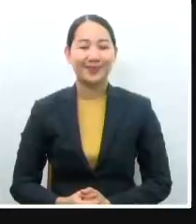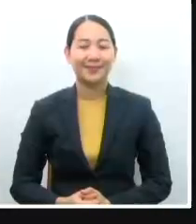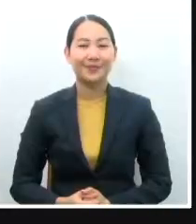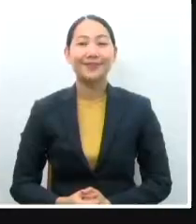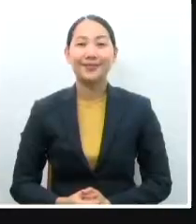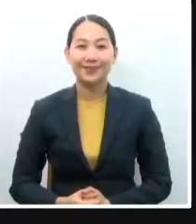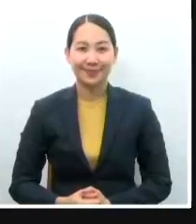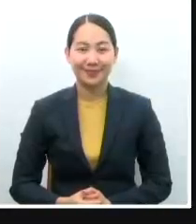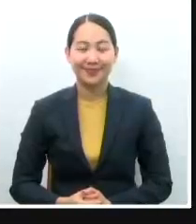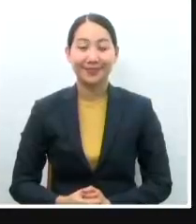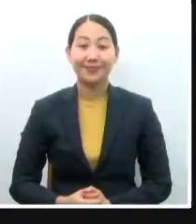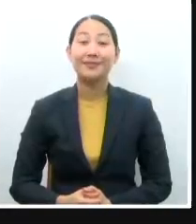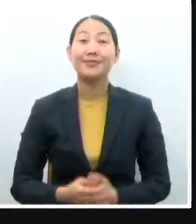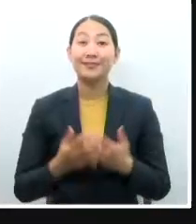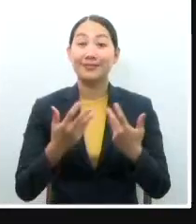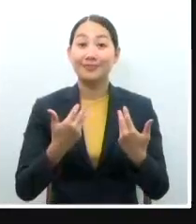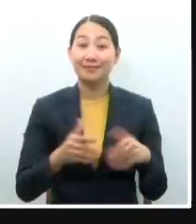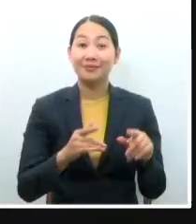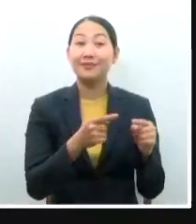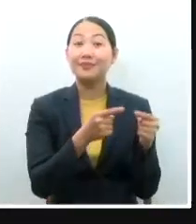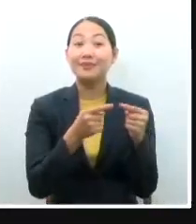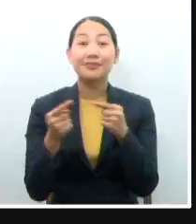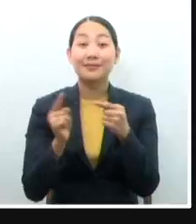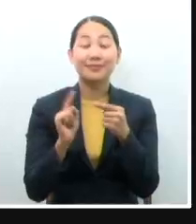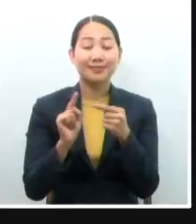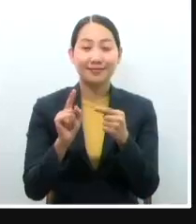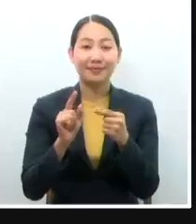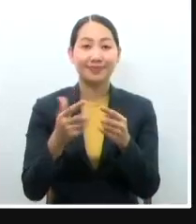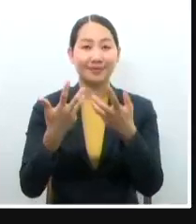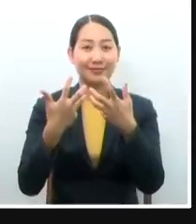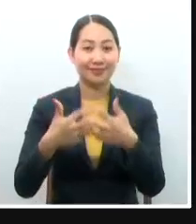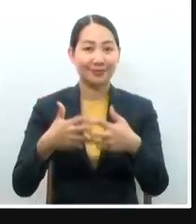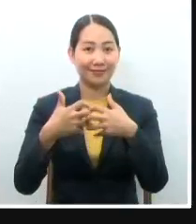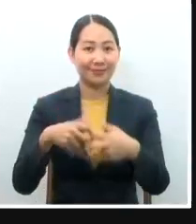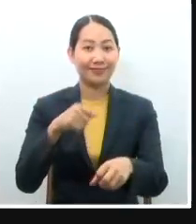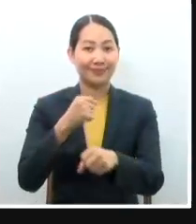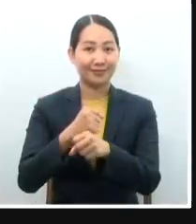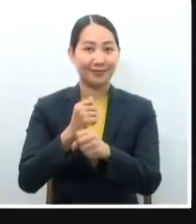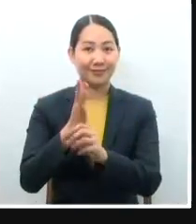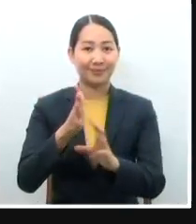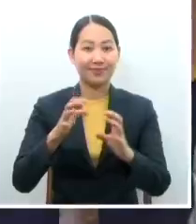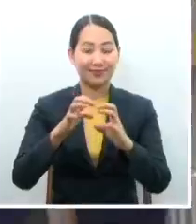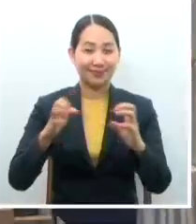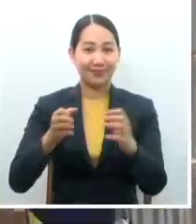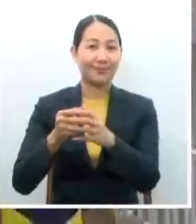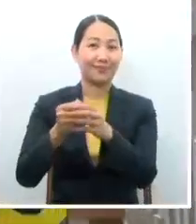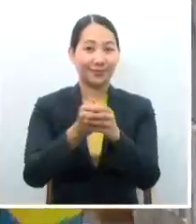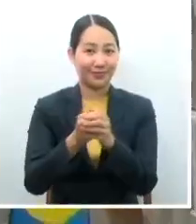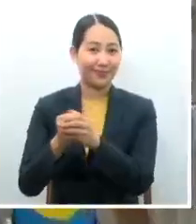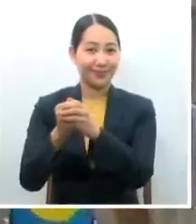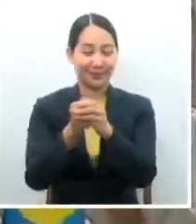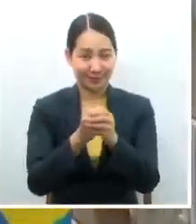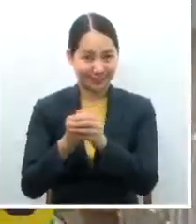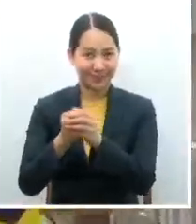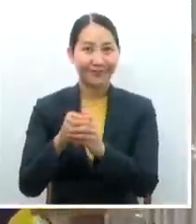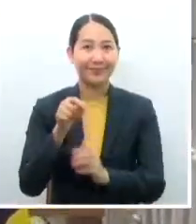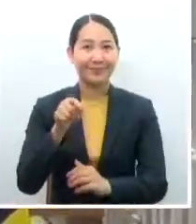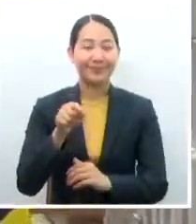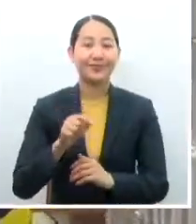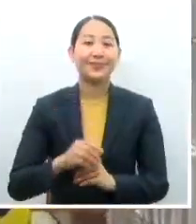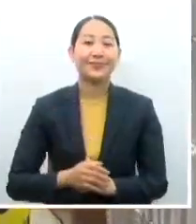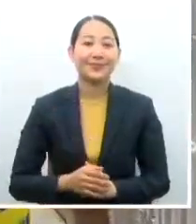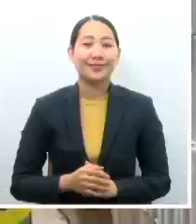และเราก็จะเดินทางไปที่โรงงานผลิตทุเรียนกวนที่ตำบลบูกิตอำเภอเจาะไอร้องกันค่ะ ตอนนี้นะคะเ